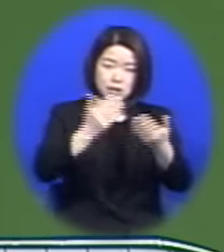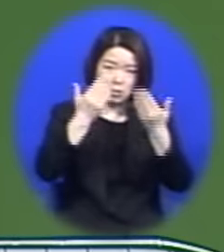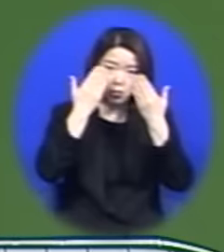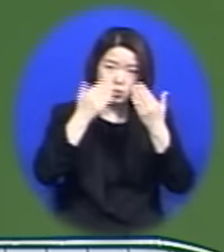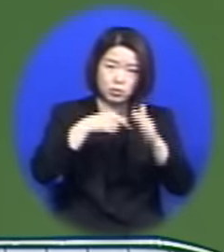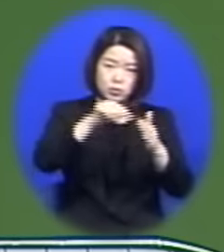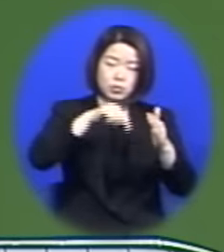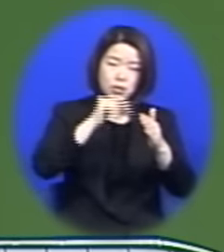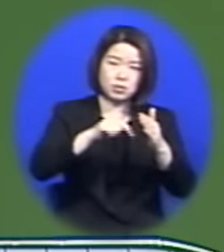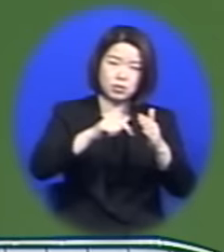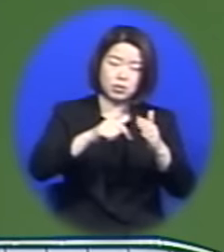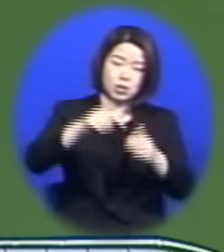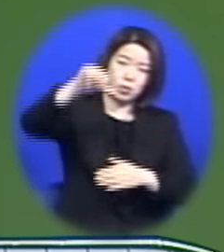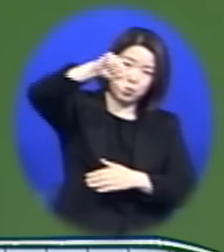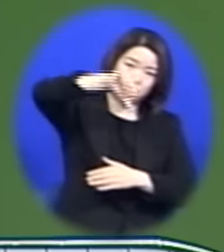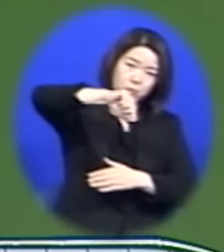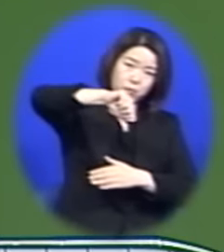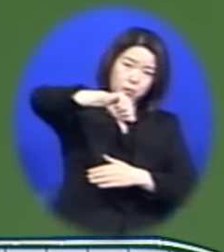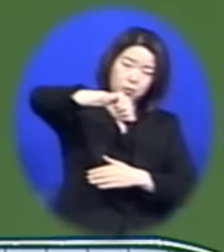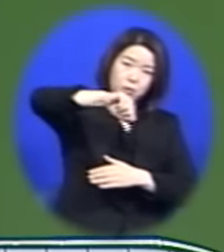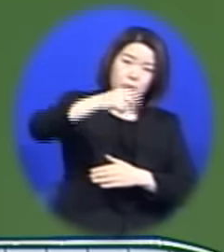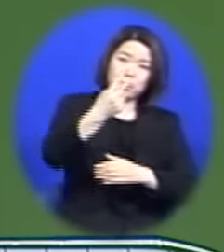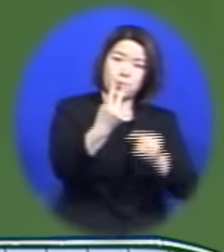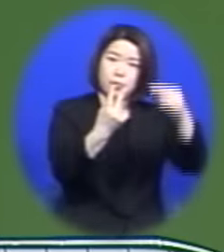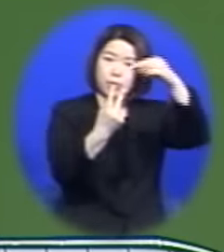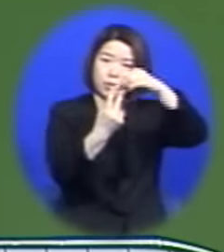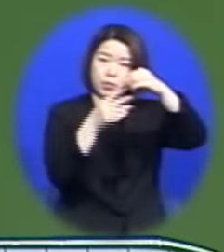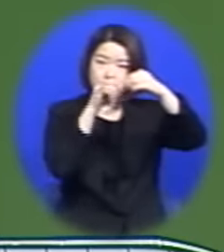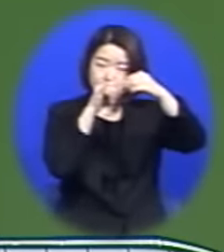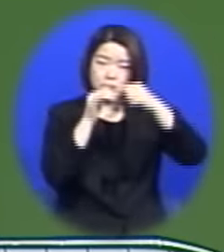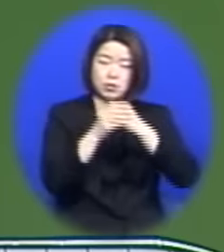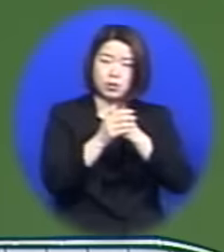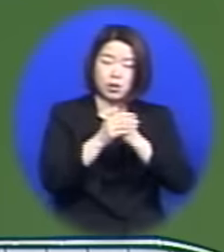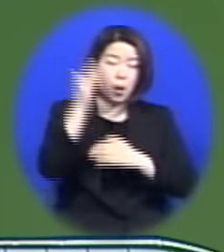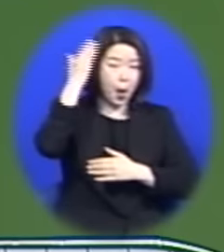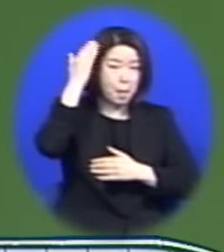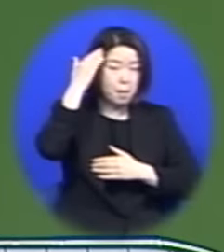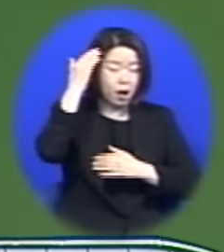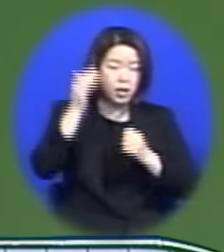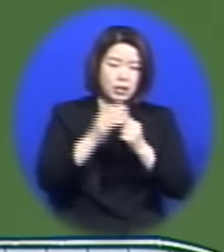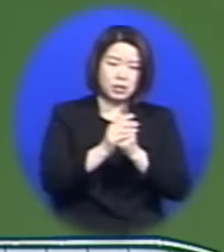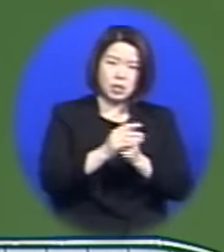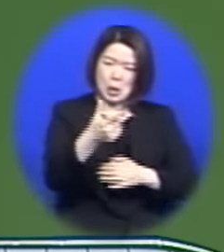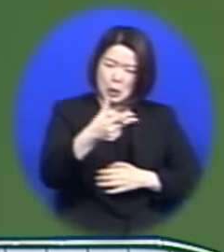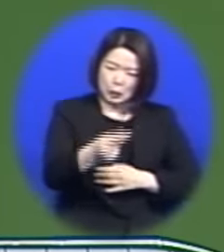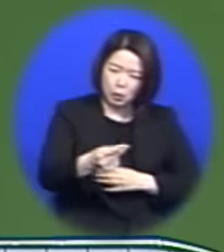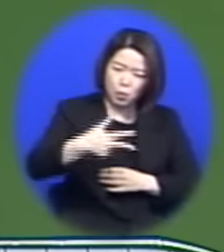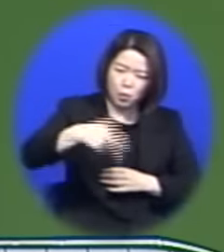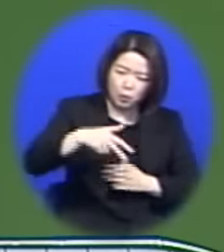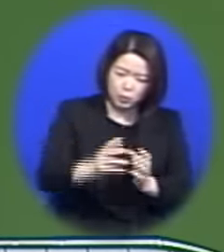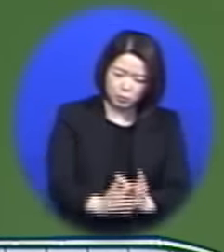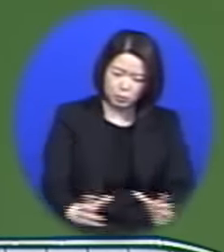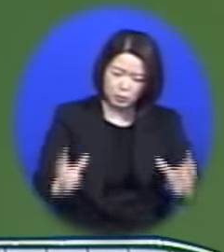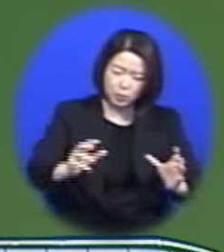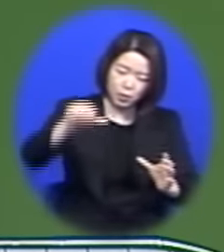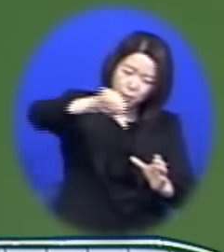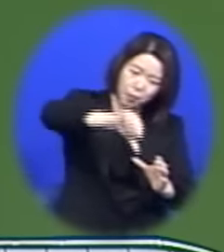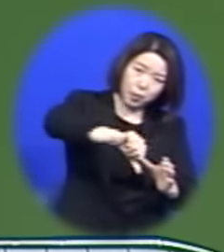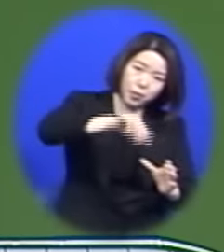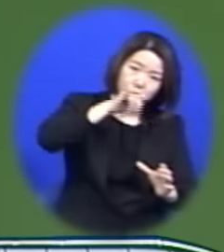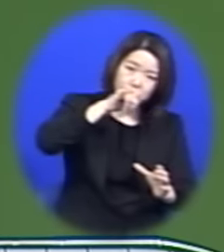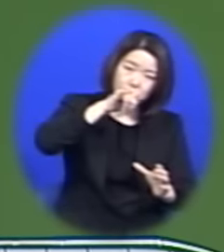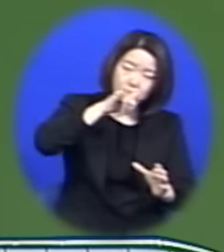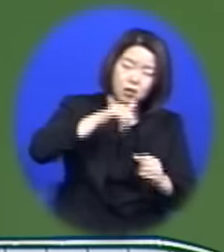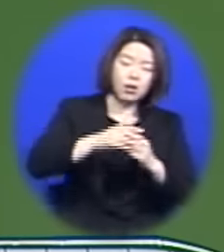거꾸로 매달았습니다 머리는 오물 통해 처 박았습니다 그렇게 매달려서 그 감옥 생활을 해야 되는